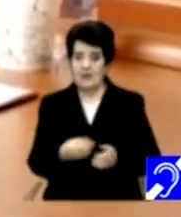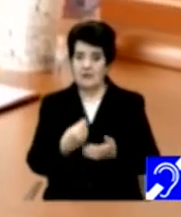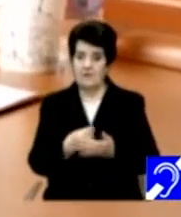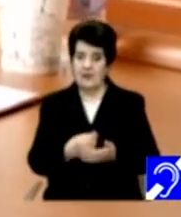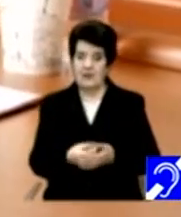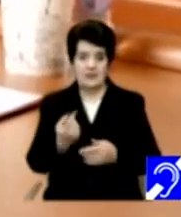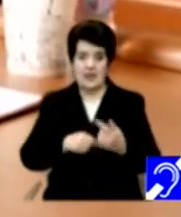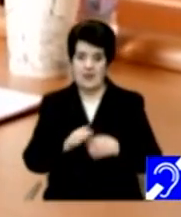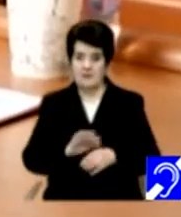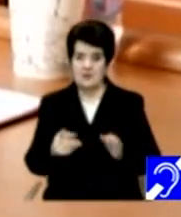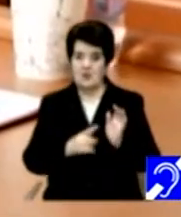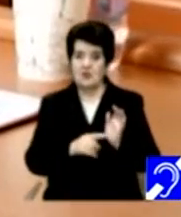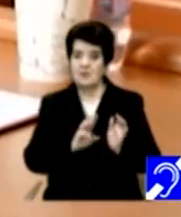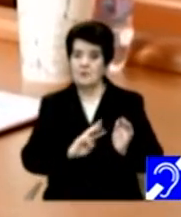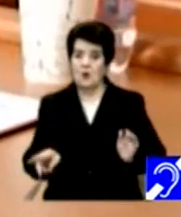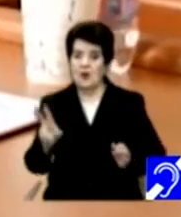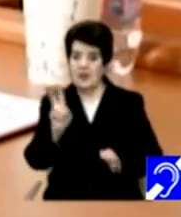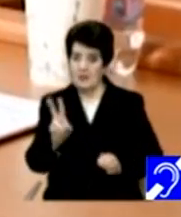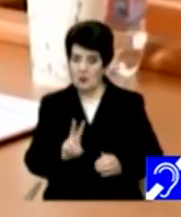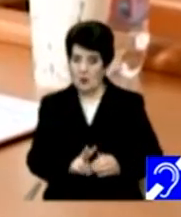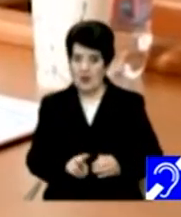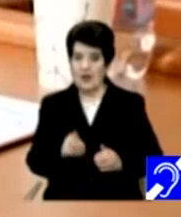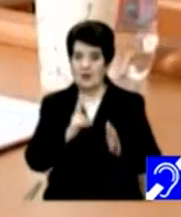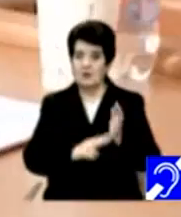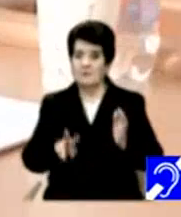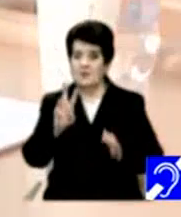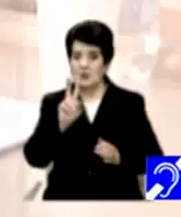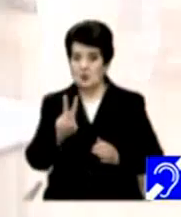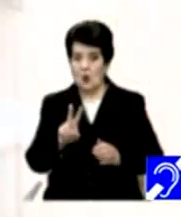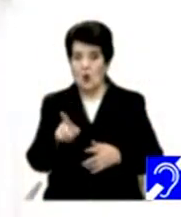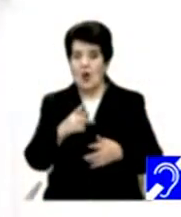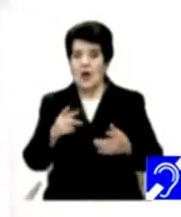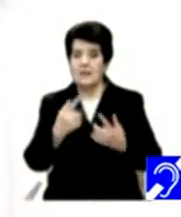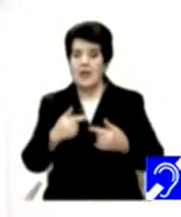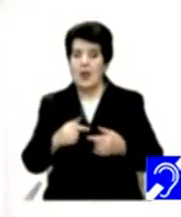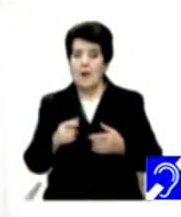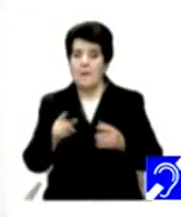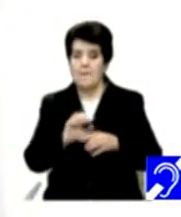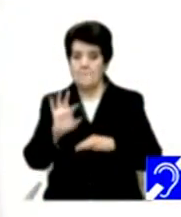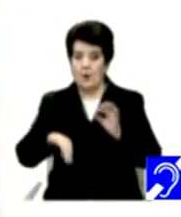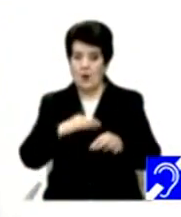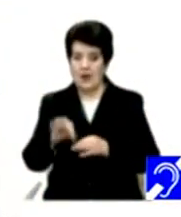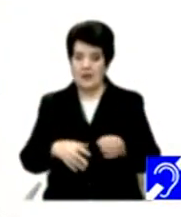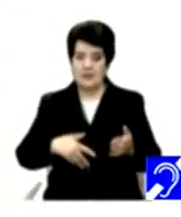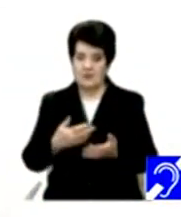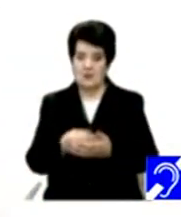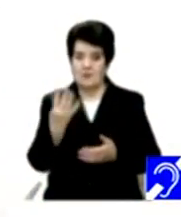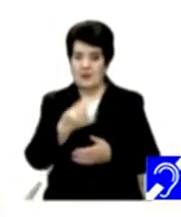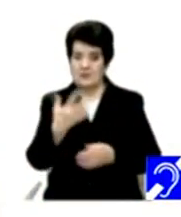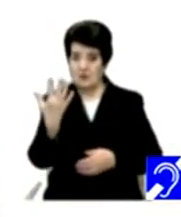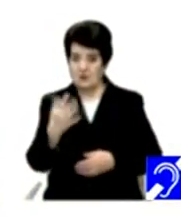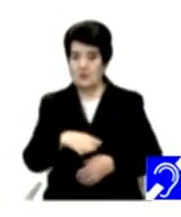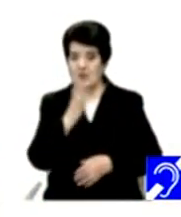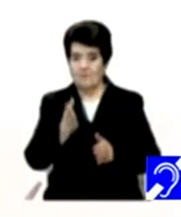finanțare nerambursabilă de $6 milioane pentru 72 de proiecte de dezvoltare. Din acestea, 45 de proiecte au